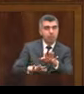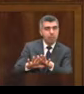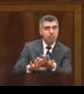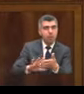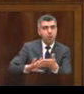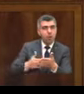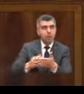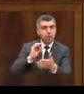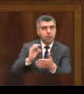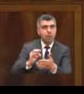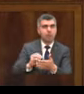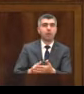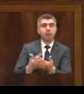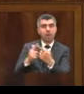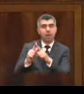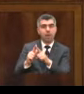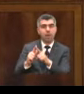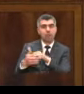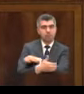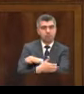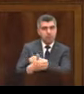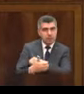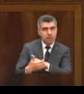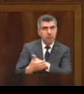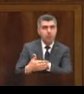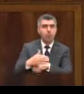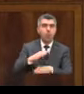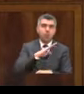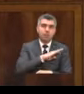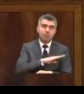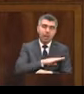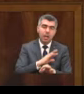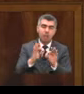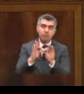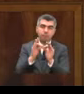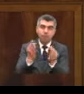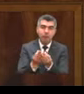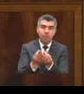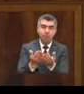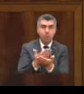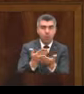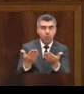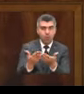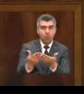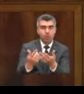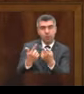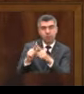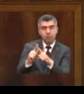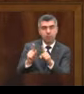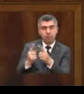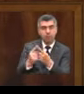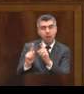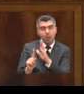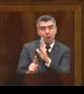للأزمة على الفئات الهشة، أو في صمود الأسر المغربية أمام الضغوطات الغير